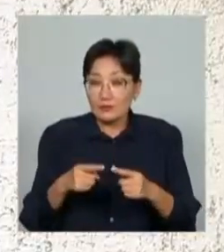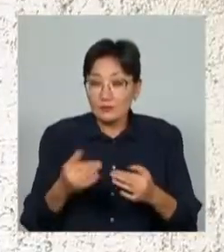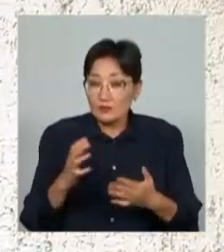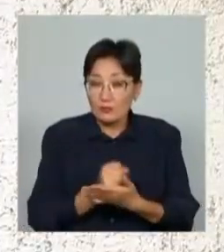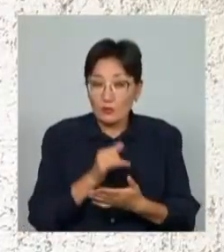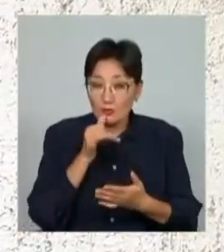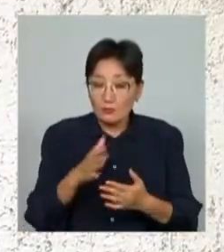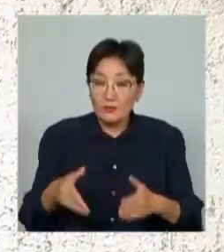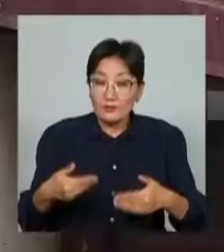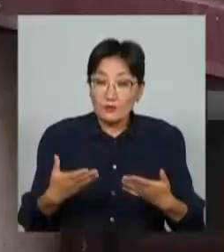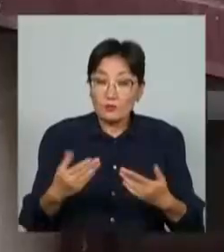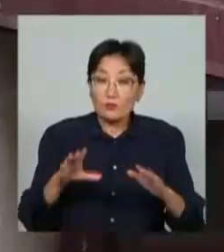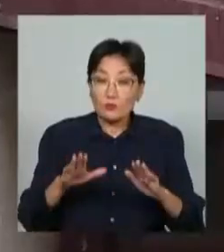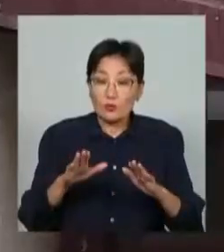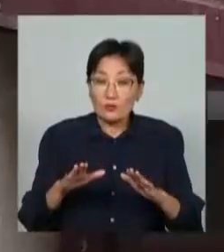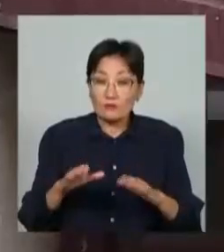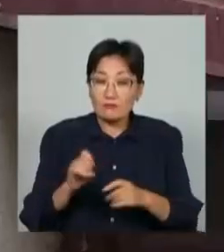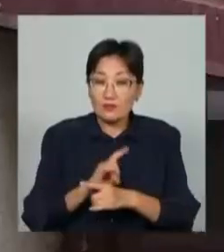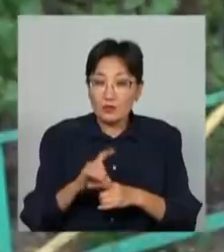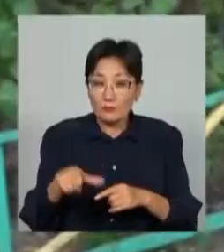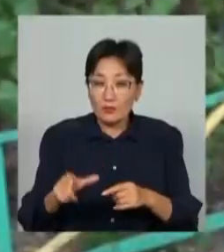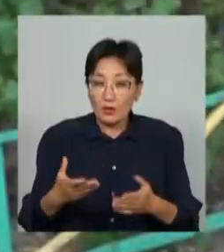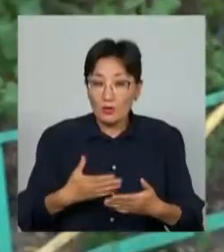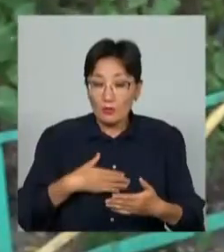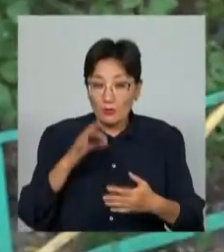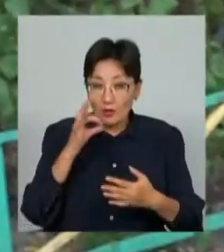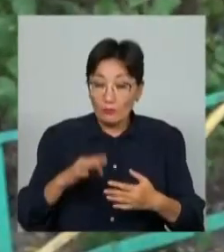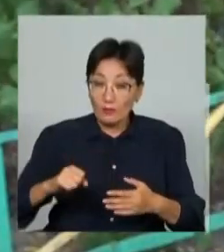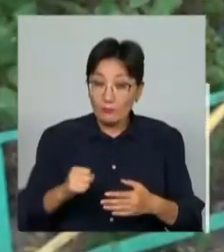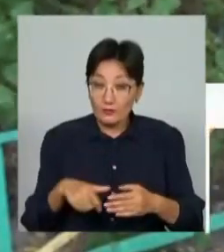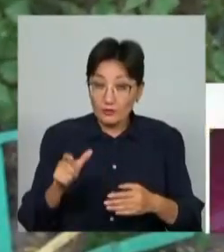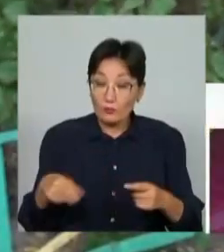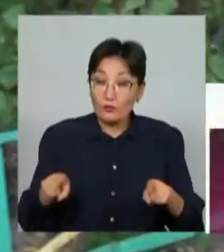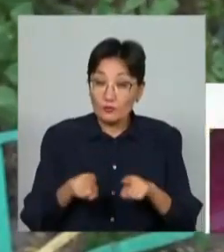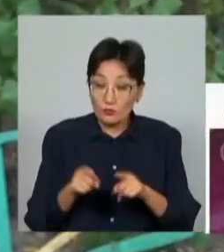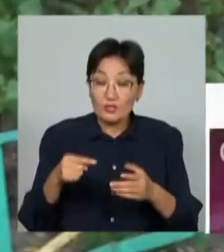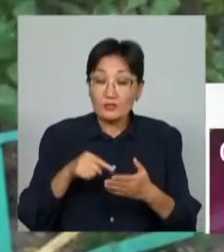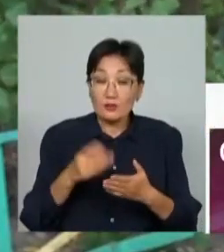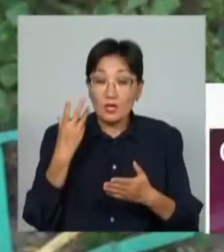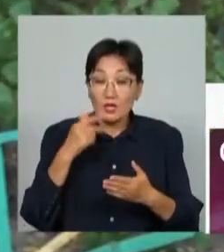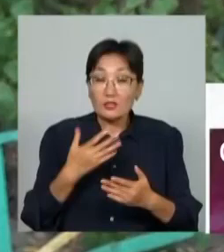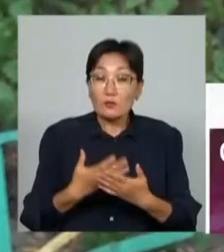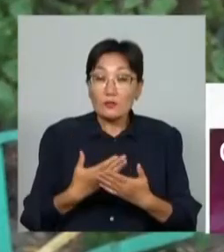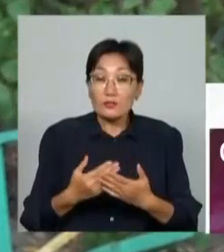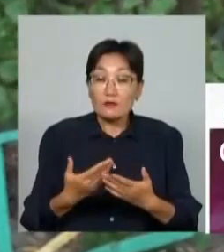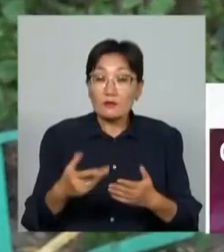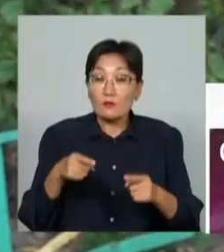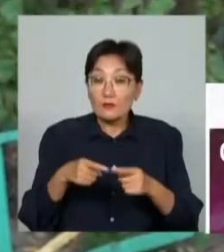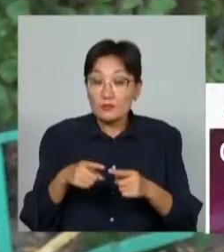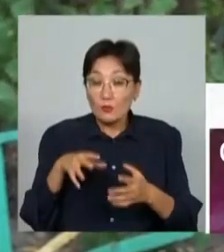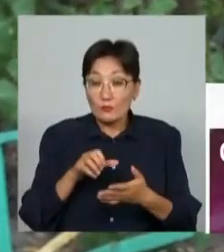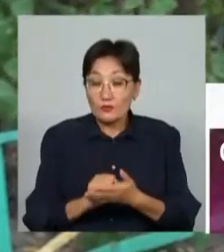А если и предлагают, то только мошенники. На моем опыте подруг, они тоже сталкивались, когда, допустим, вы снимаете